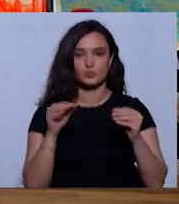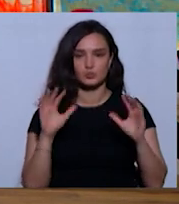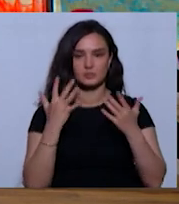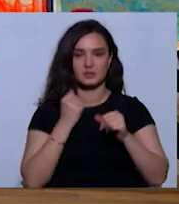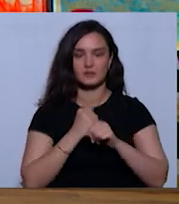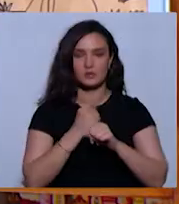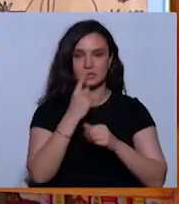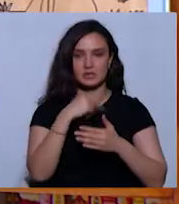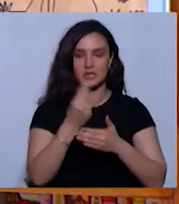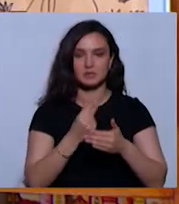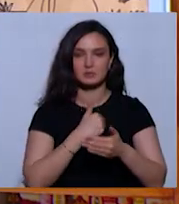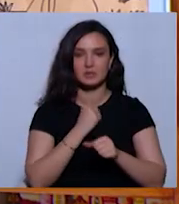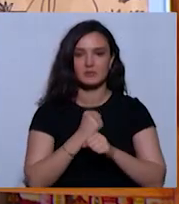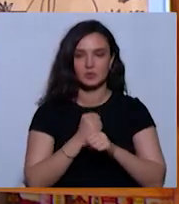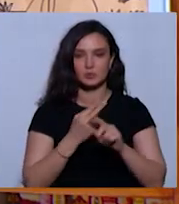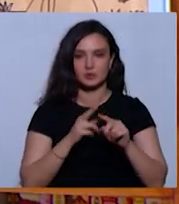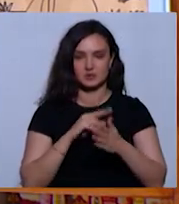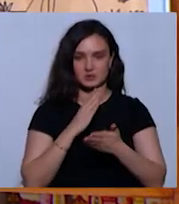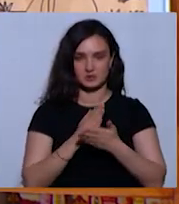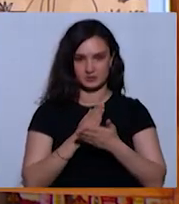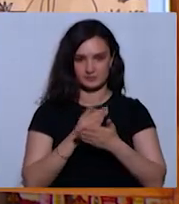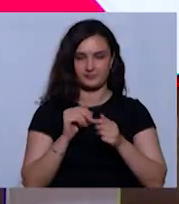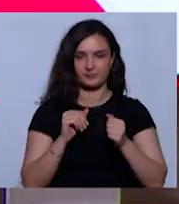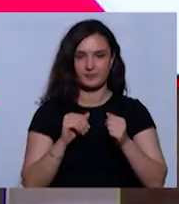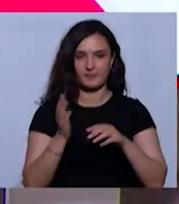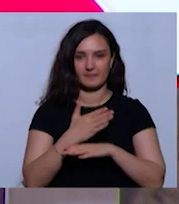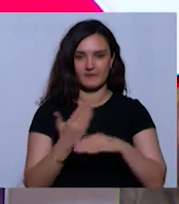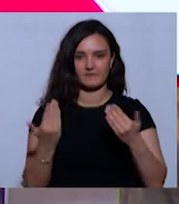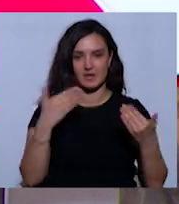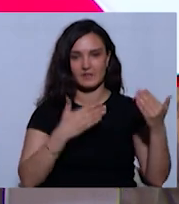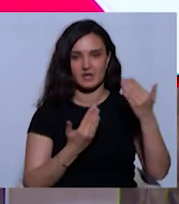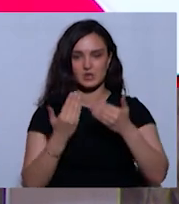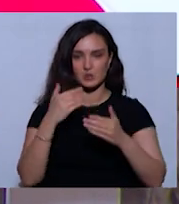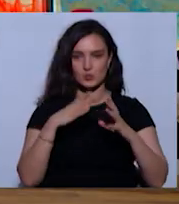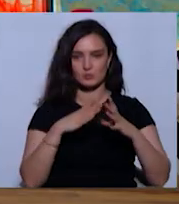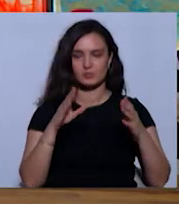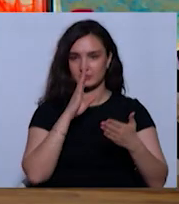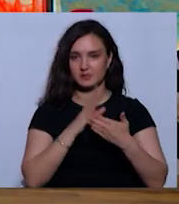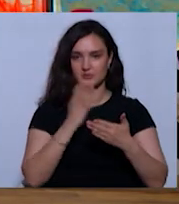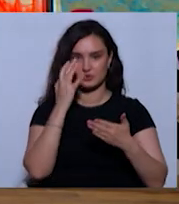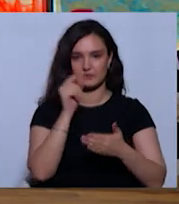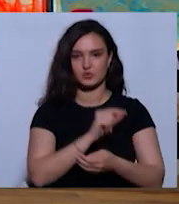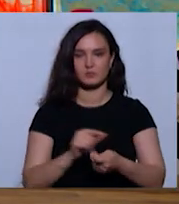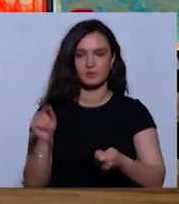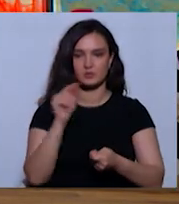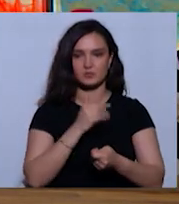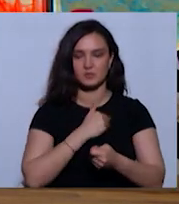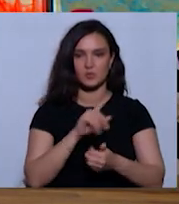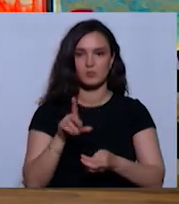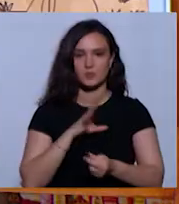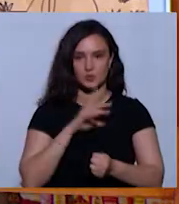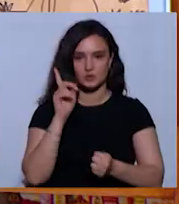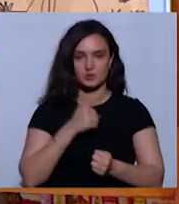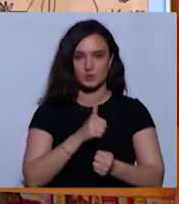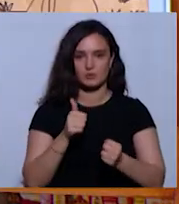ერთი ნახატი, რომელიც მინდა გავაკეთო, ეს არის აკვარიუმი. შემოვხაზავ პირდაპირ შავად. მინდა რომ იყოს, იცით